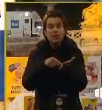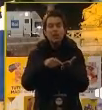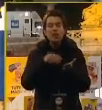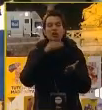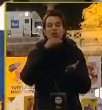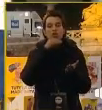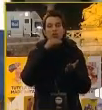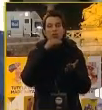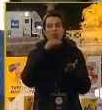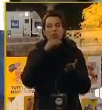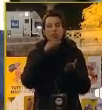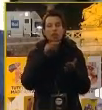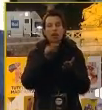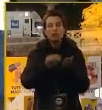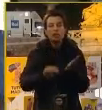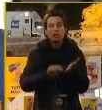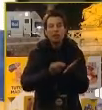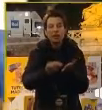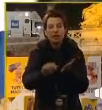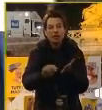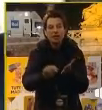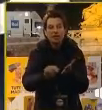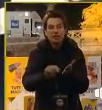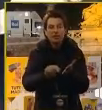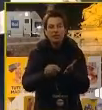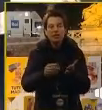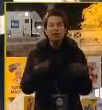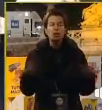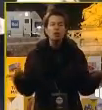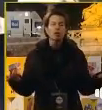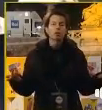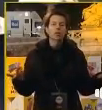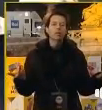una X, Dio mio, è una X.